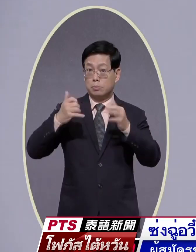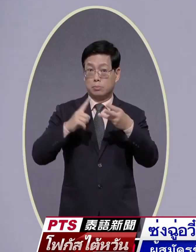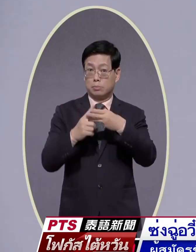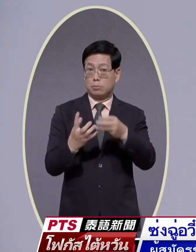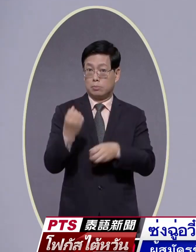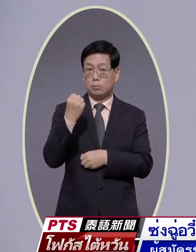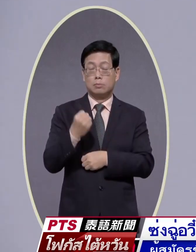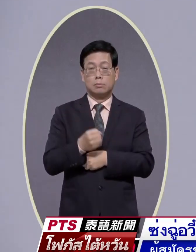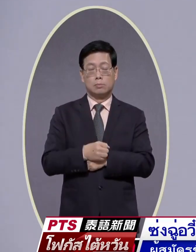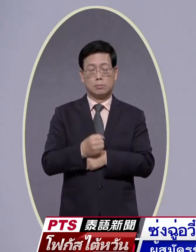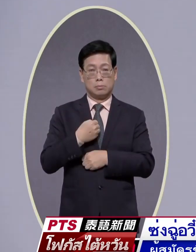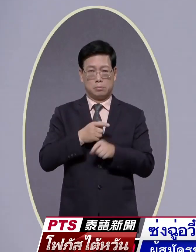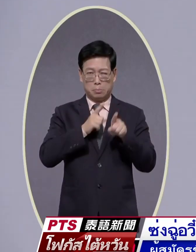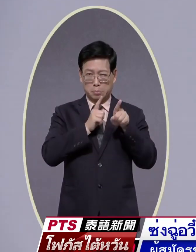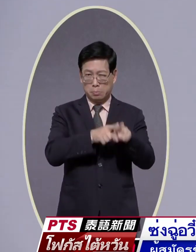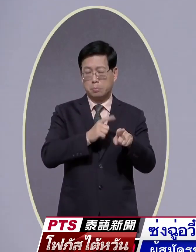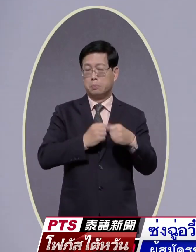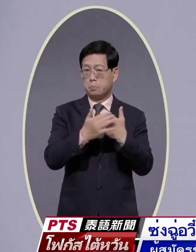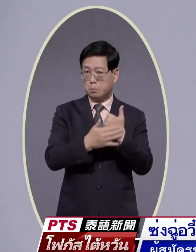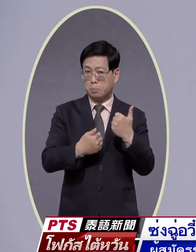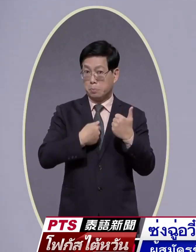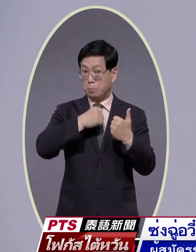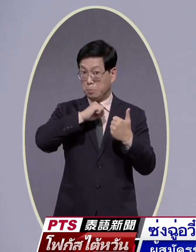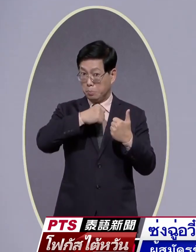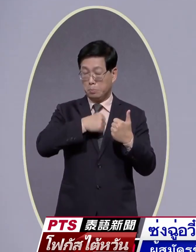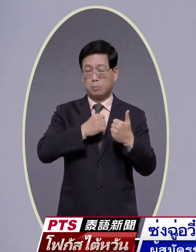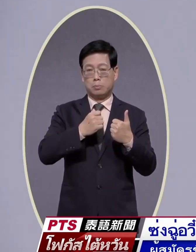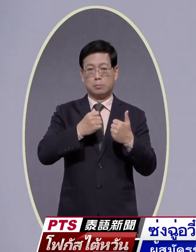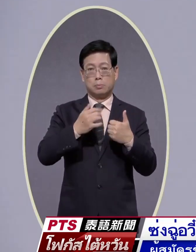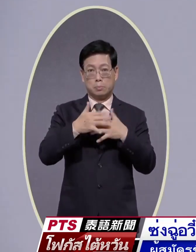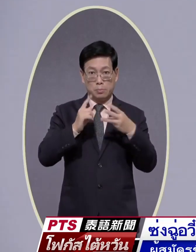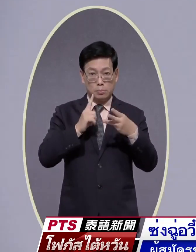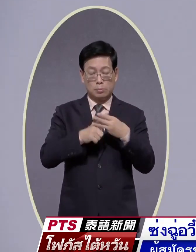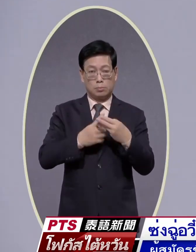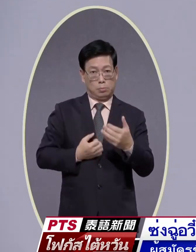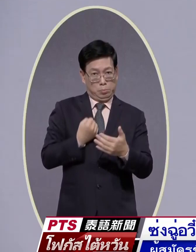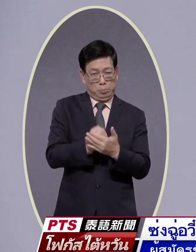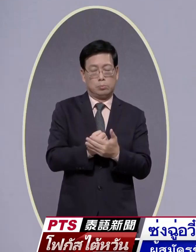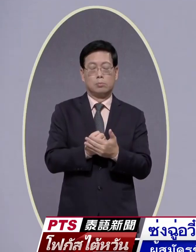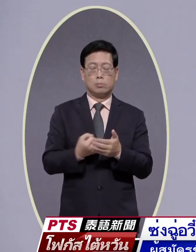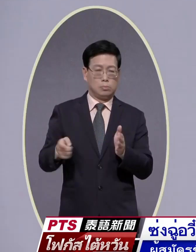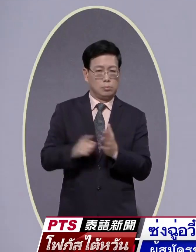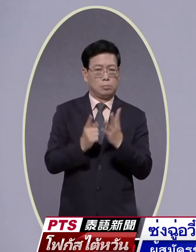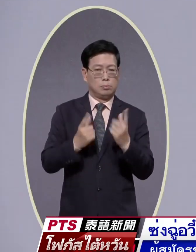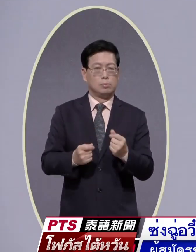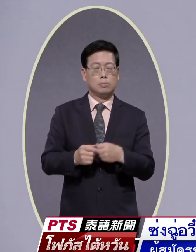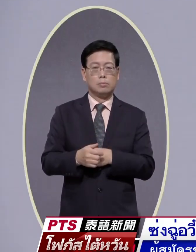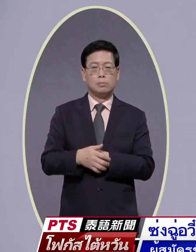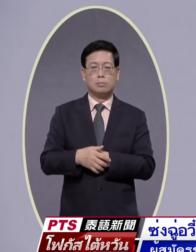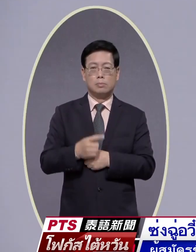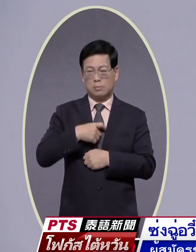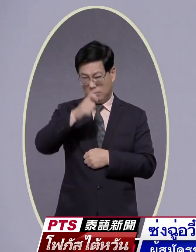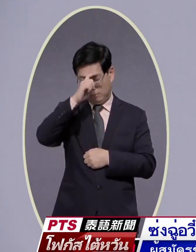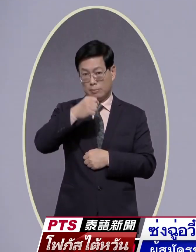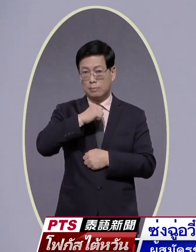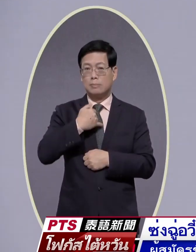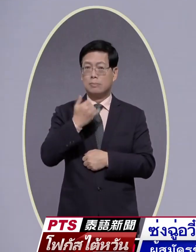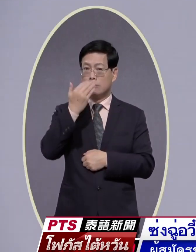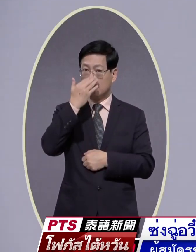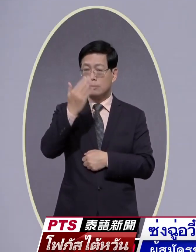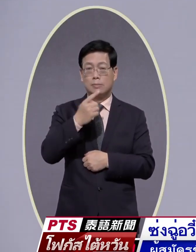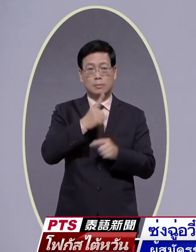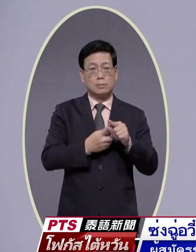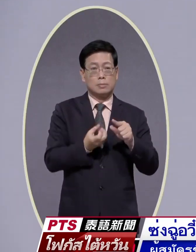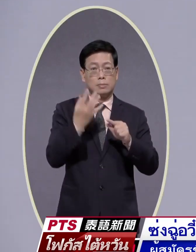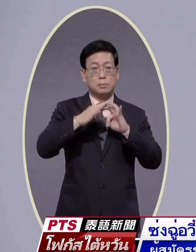权，坚持维护台湾自由民主的决心绝不改变，只求台湾胜，中